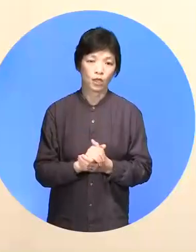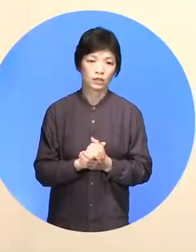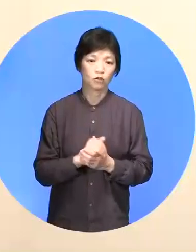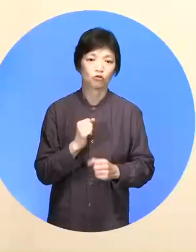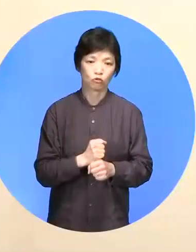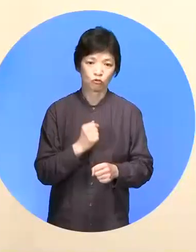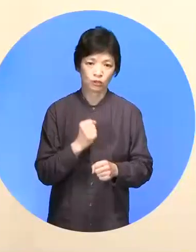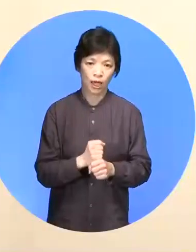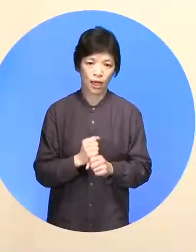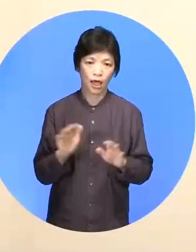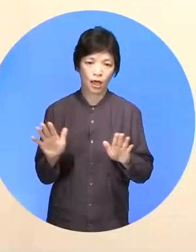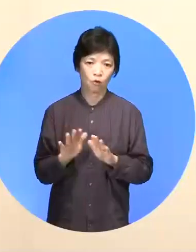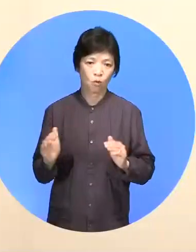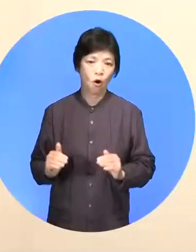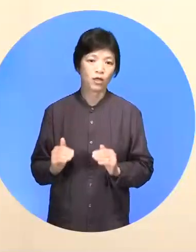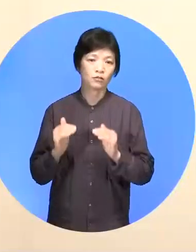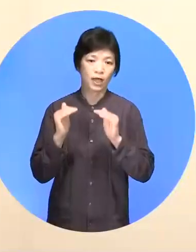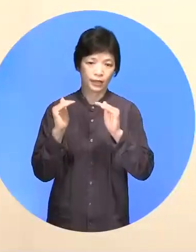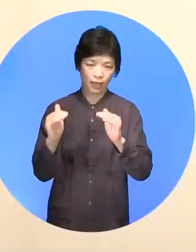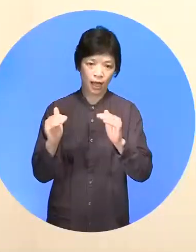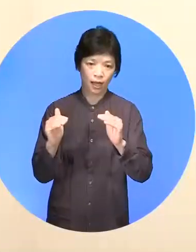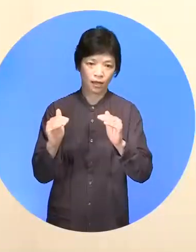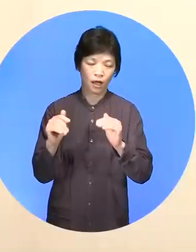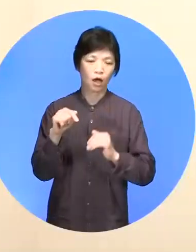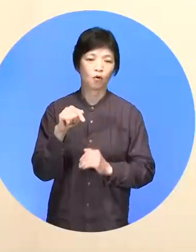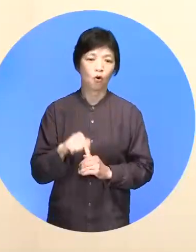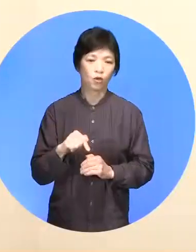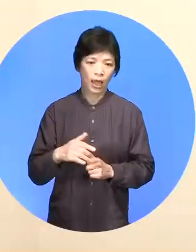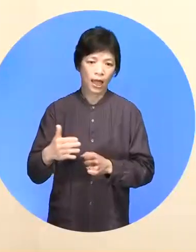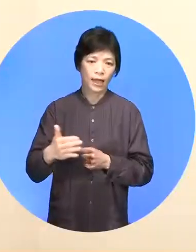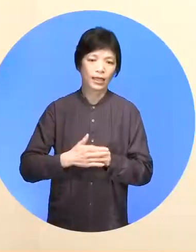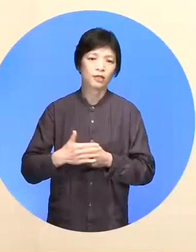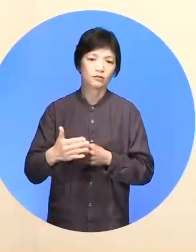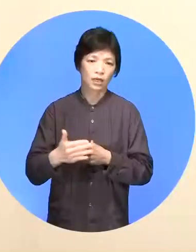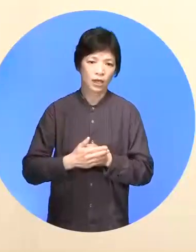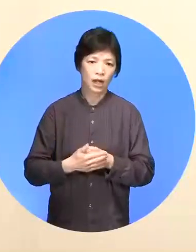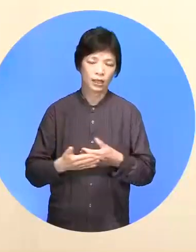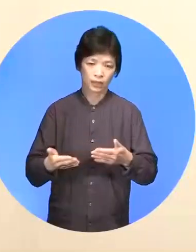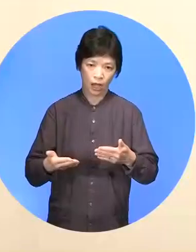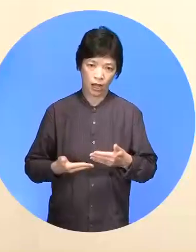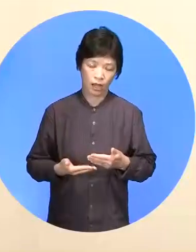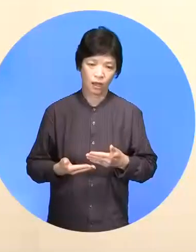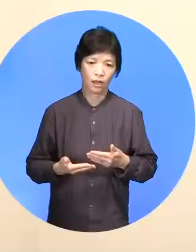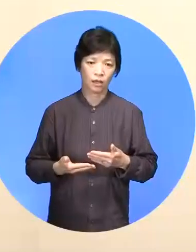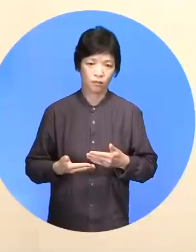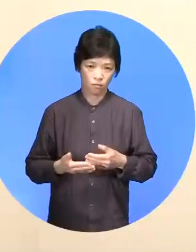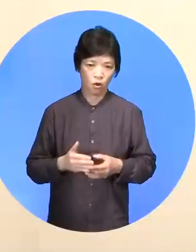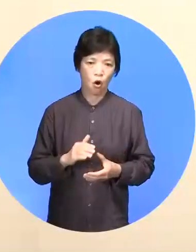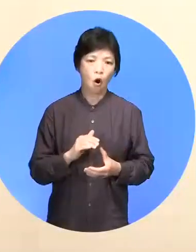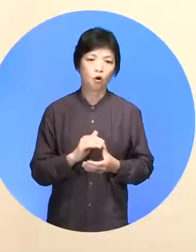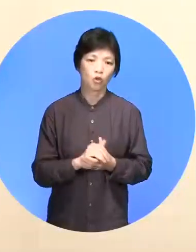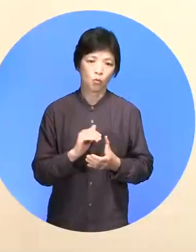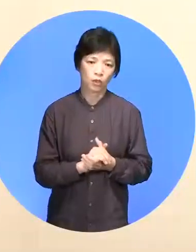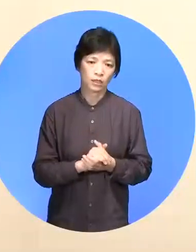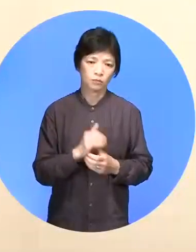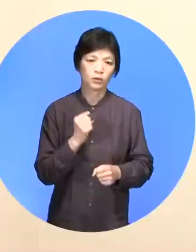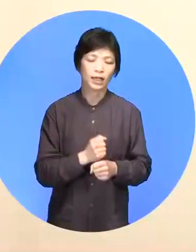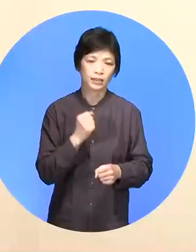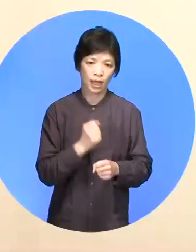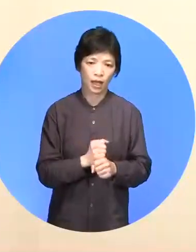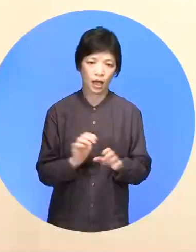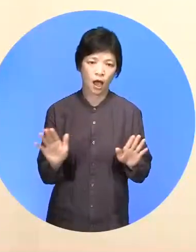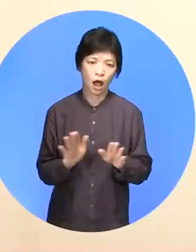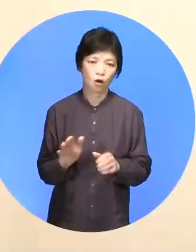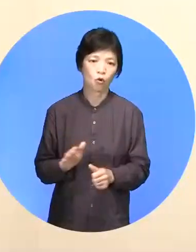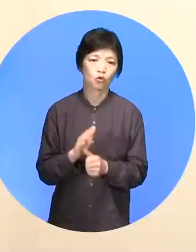きくなったで、すごくここで助けられたというか救われた、お友達もできたし子育ての楽し